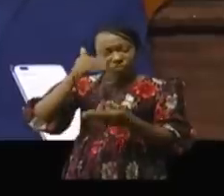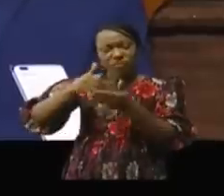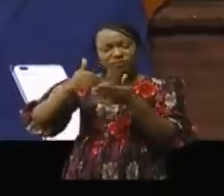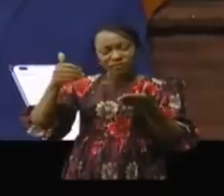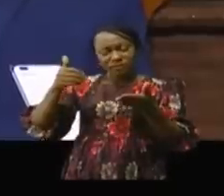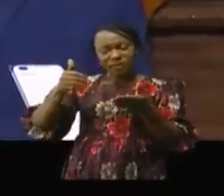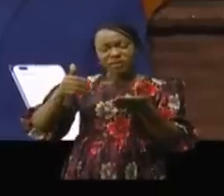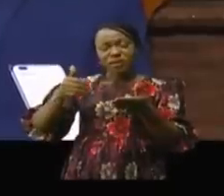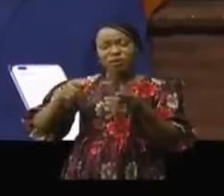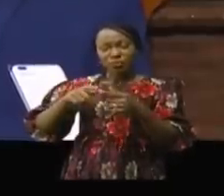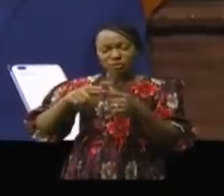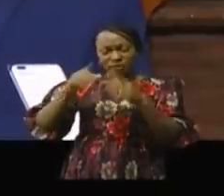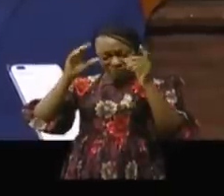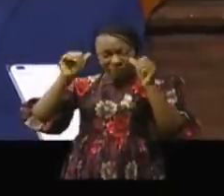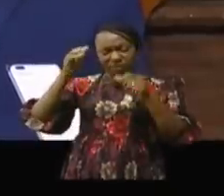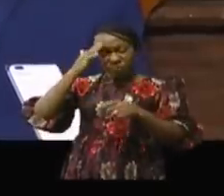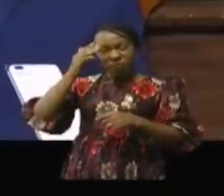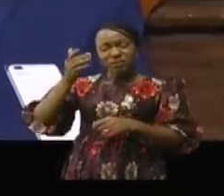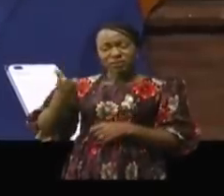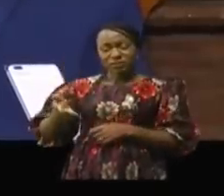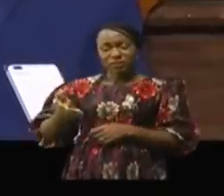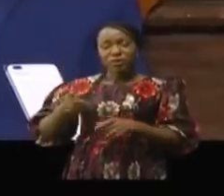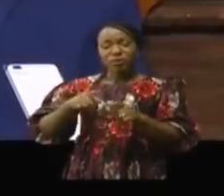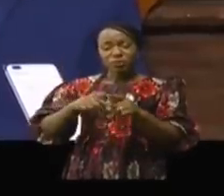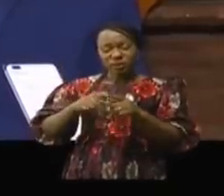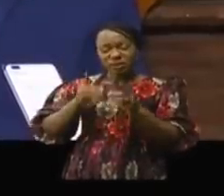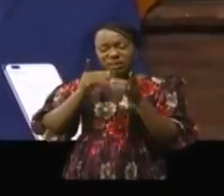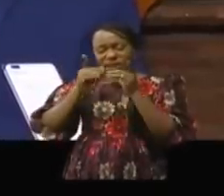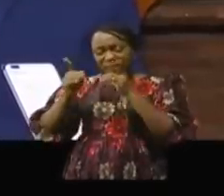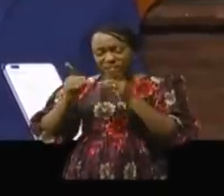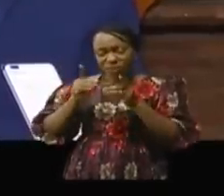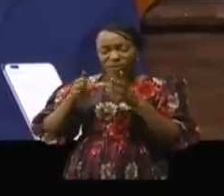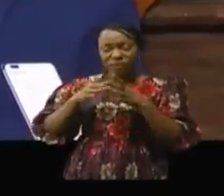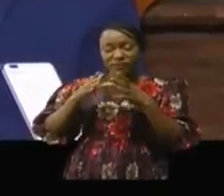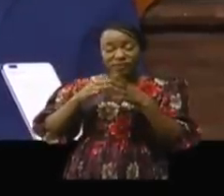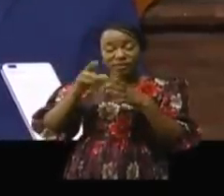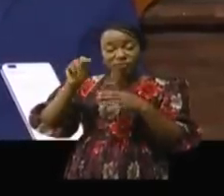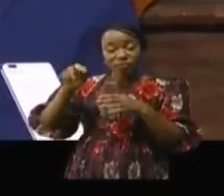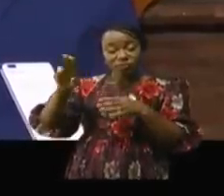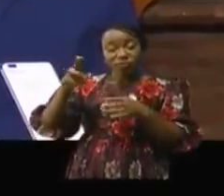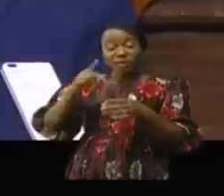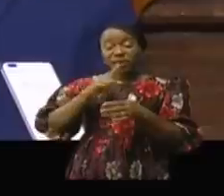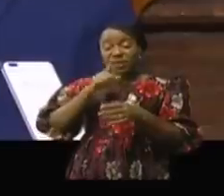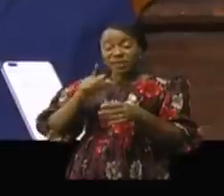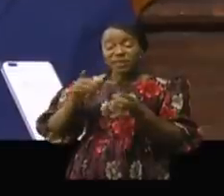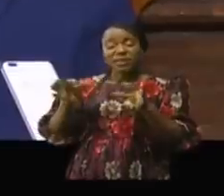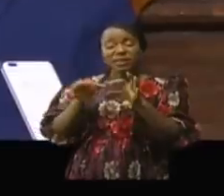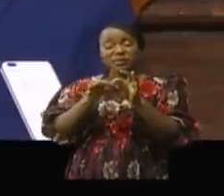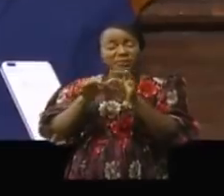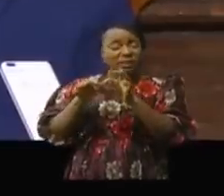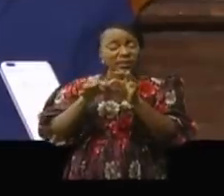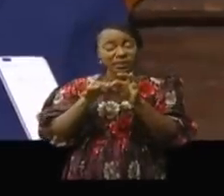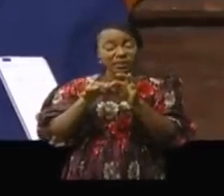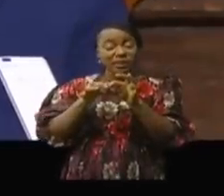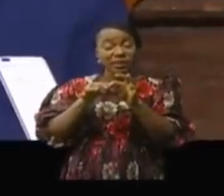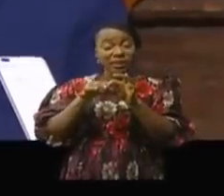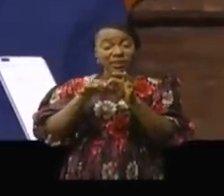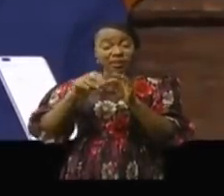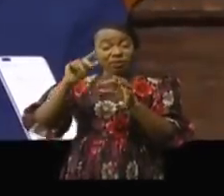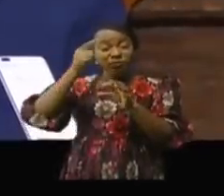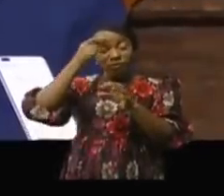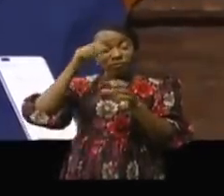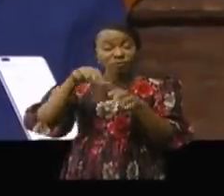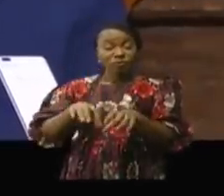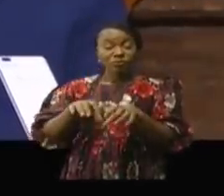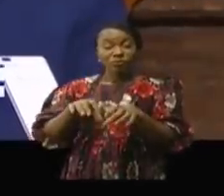haute autorité. Et les dialogues avec la MONUSCO, qui est un partenaire du gouvernement congolais, est en cours. Donc